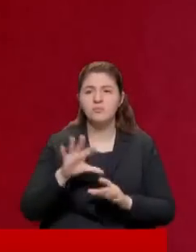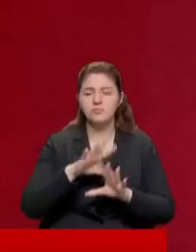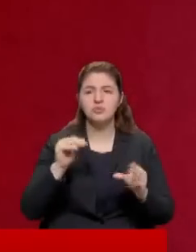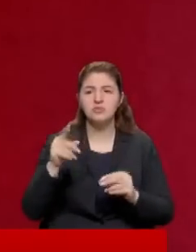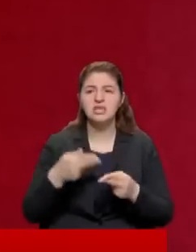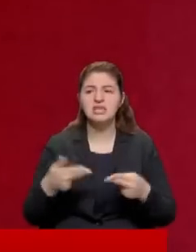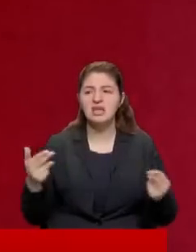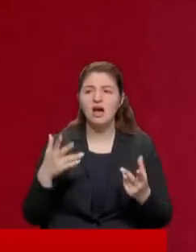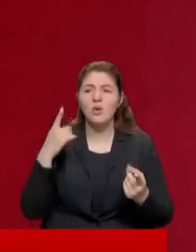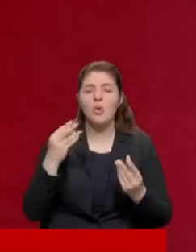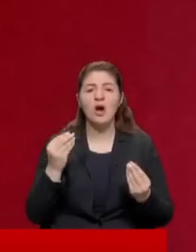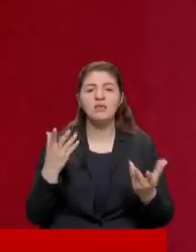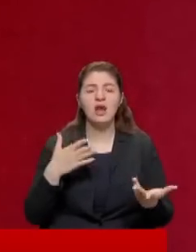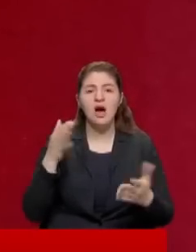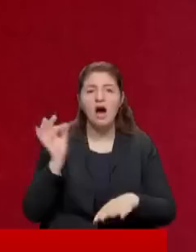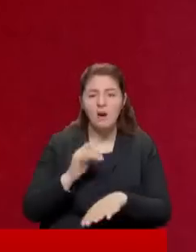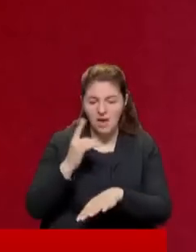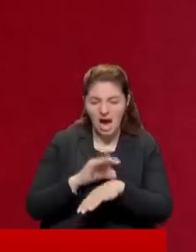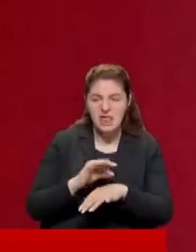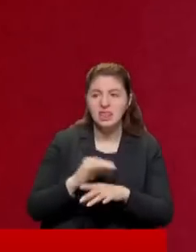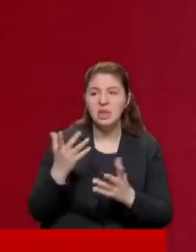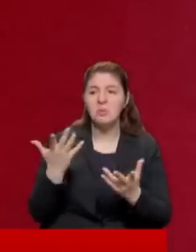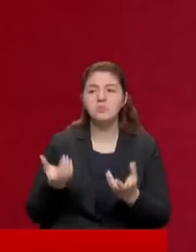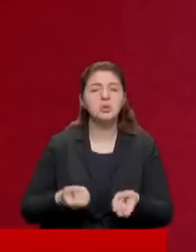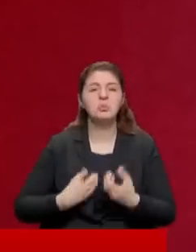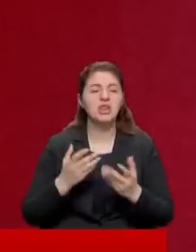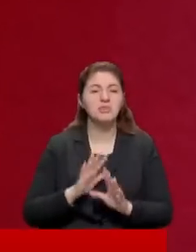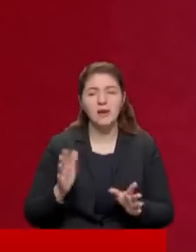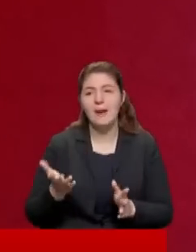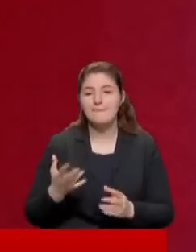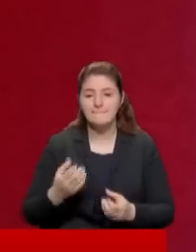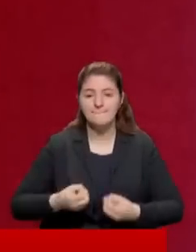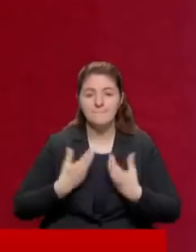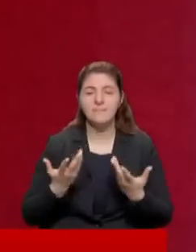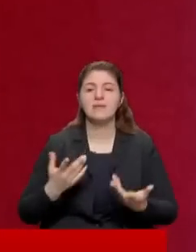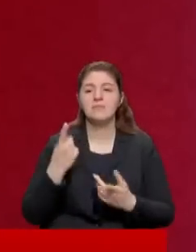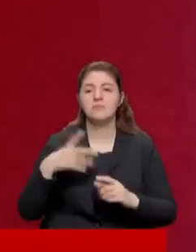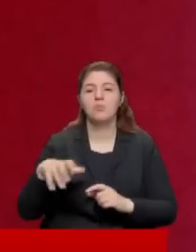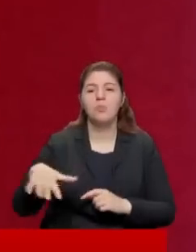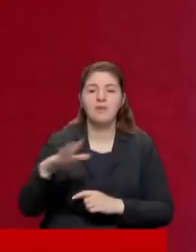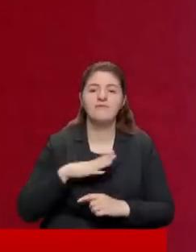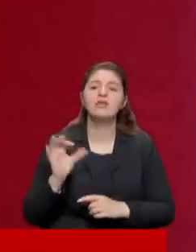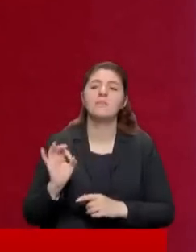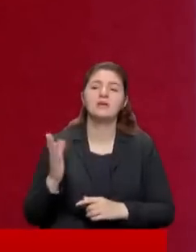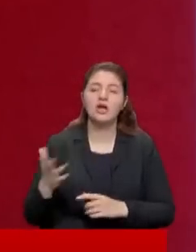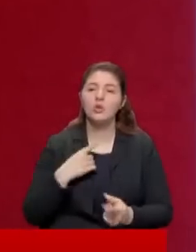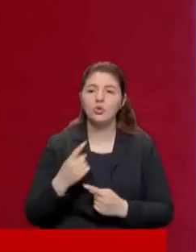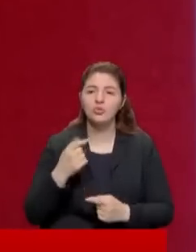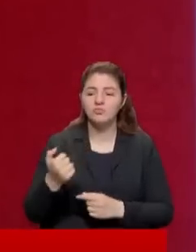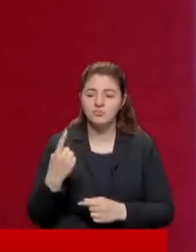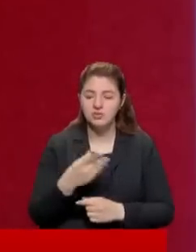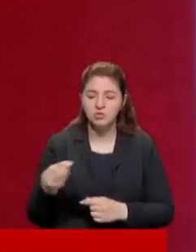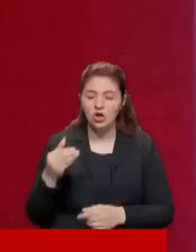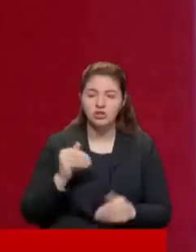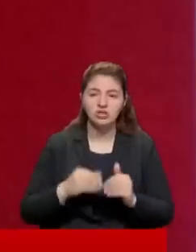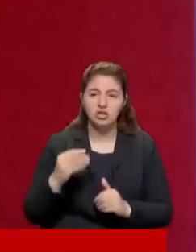bu hikayeler o kadar öyle anlık büyük şeyler üretmiyor. Yani üreten tabii ki bir kesim var. Yani konuştuğumuz 61